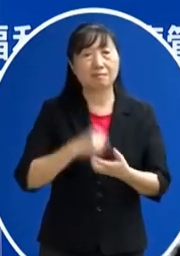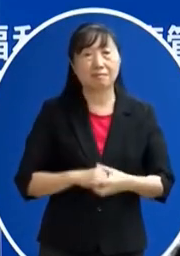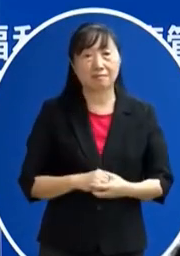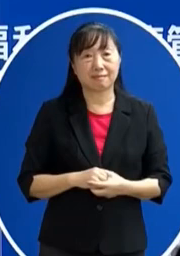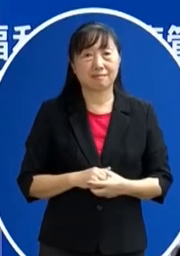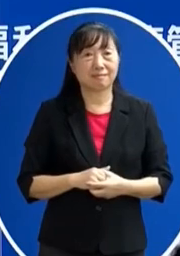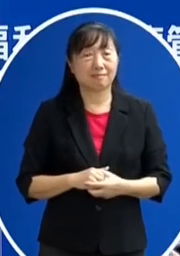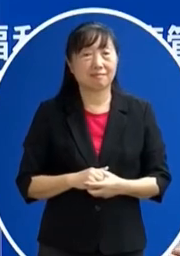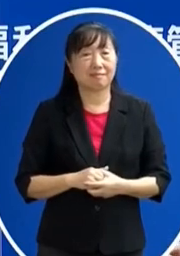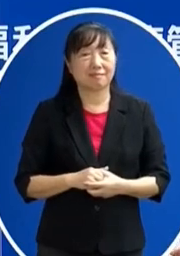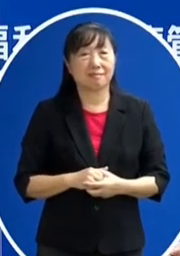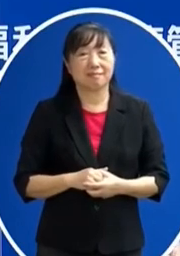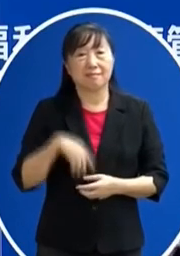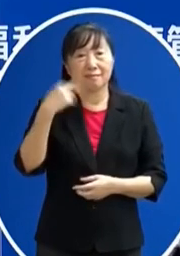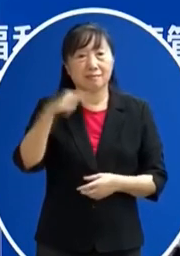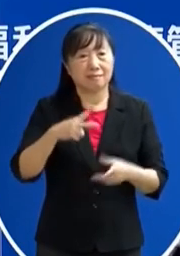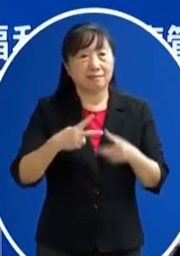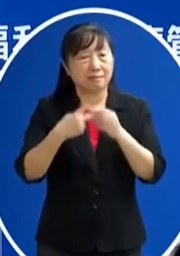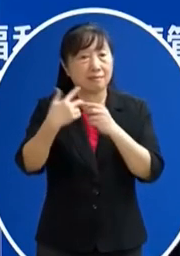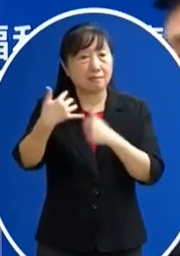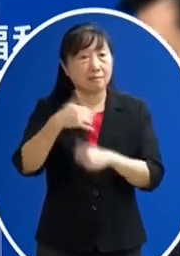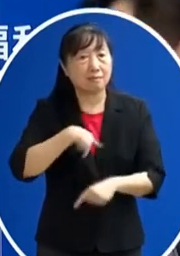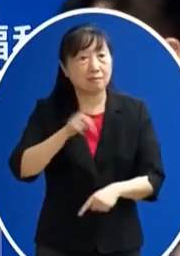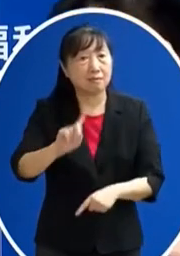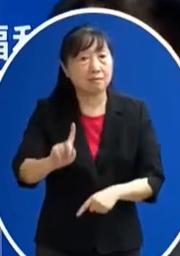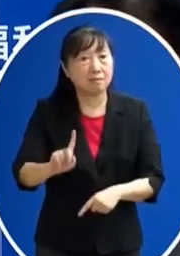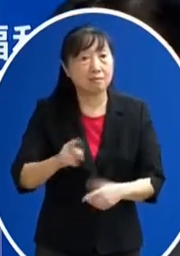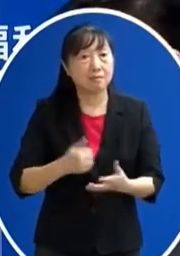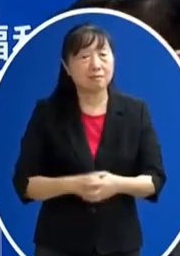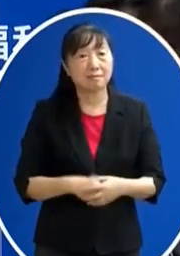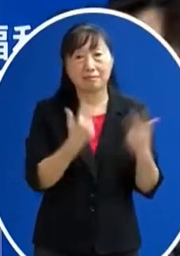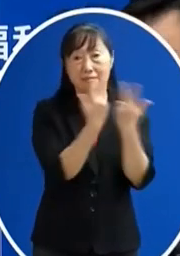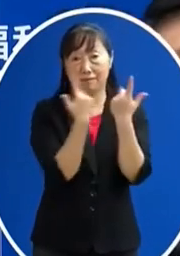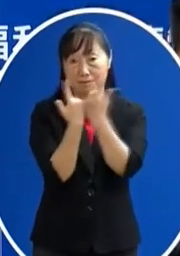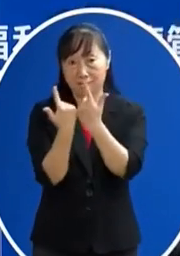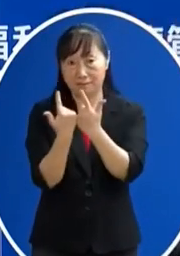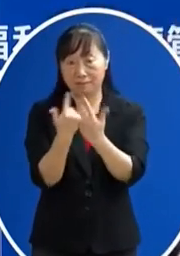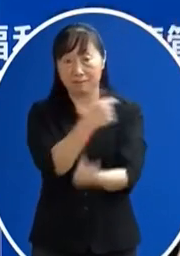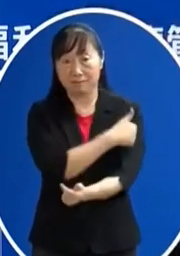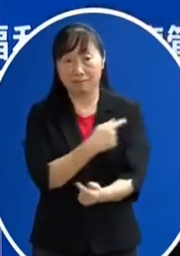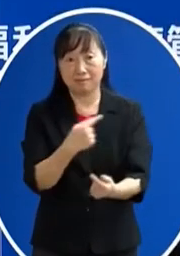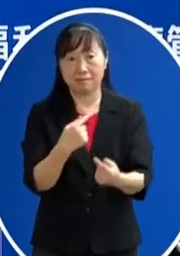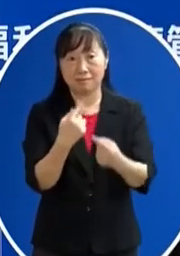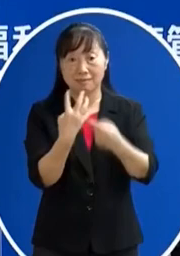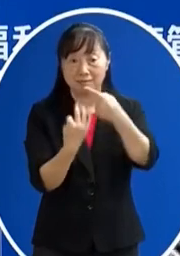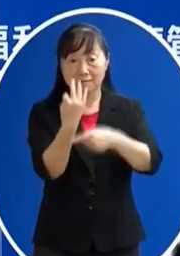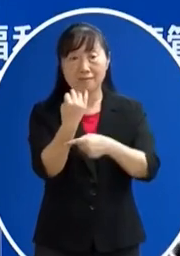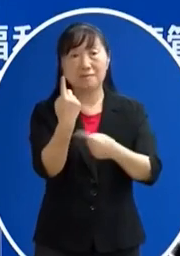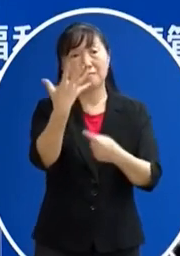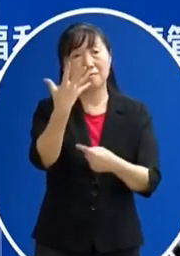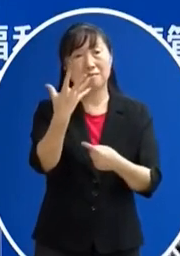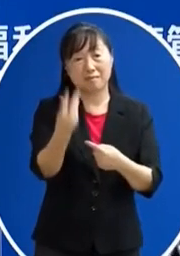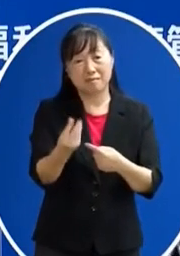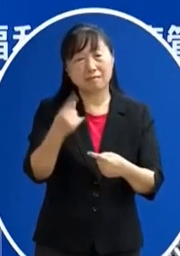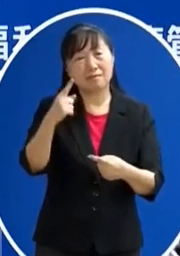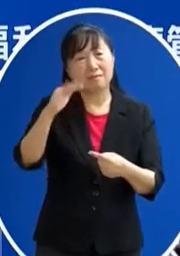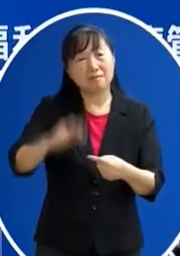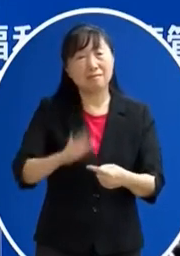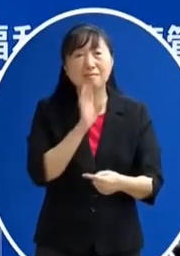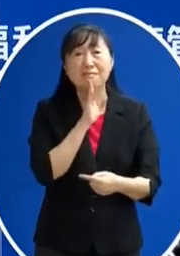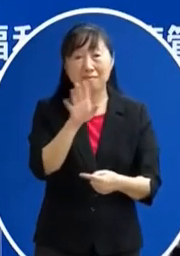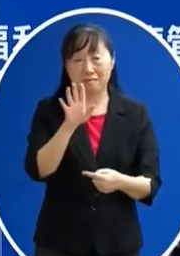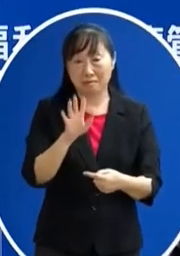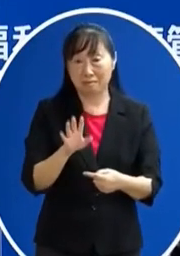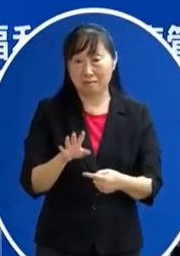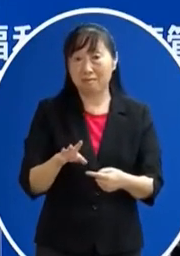较。好，那然后第二个问题是什么？ 双北的疫苗施打率比较低，因为有部分是中央寄放，请